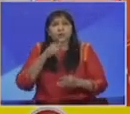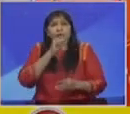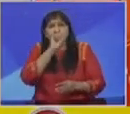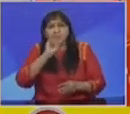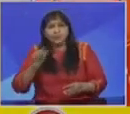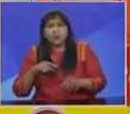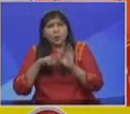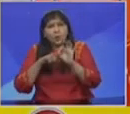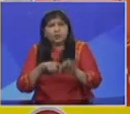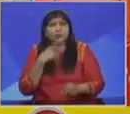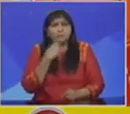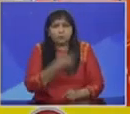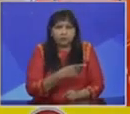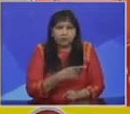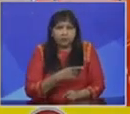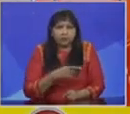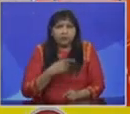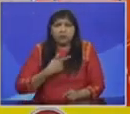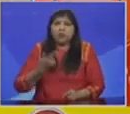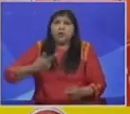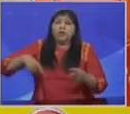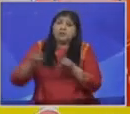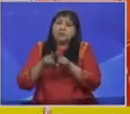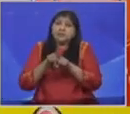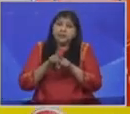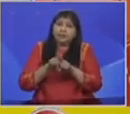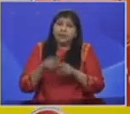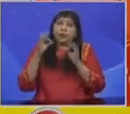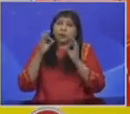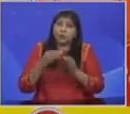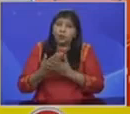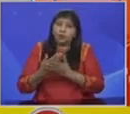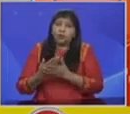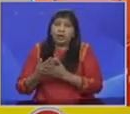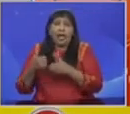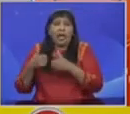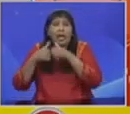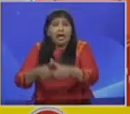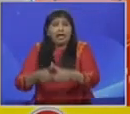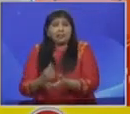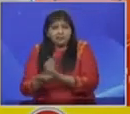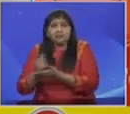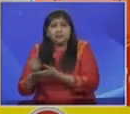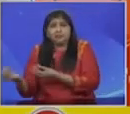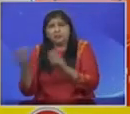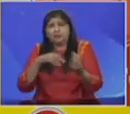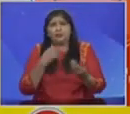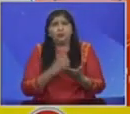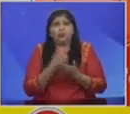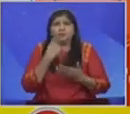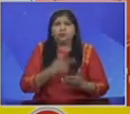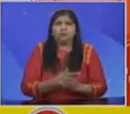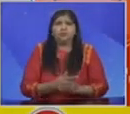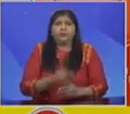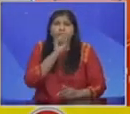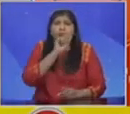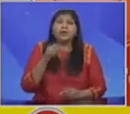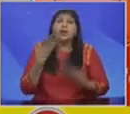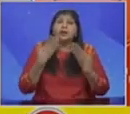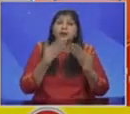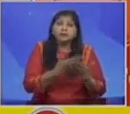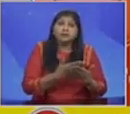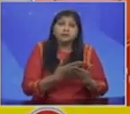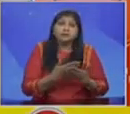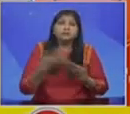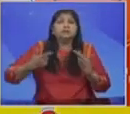सवाल पूछा है और साथ ही बेहतरीन तरीके से उसका जवाब भी देने की कोशिश की है। वे लिखते हैं